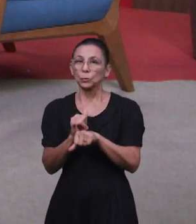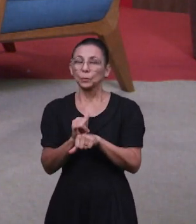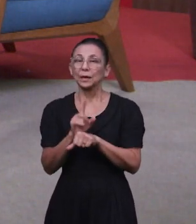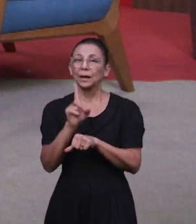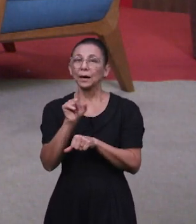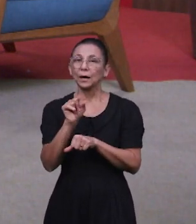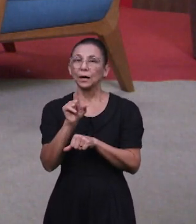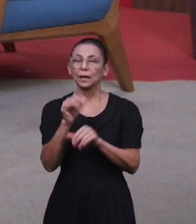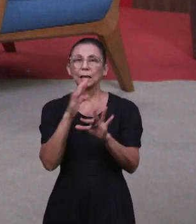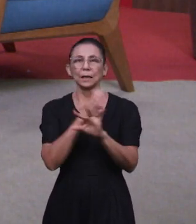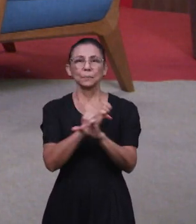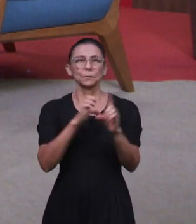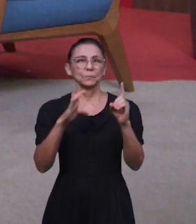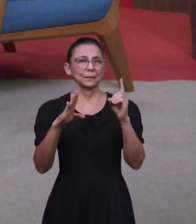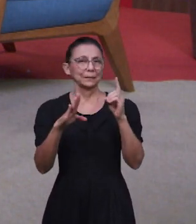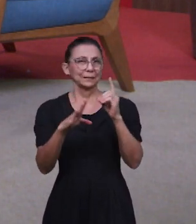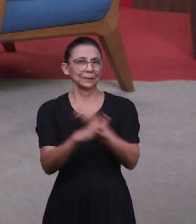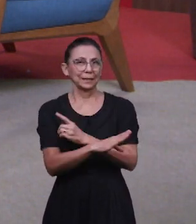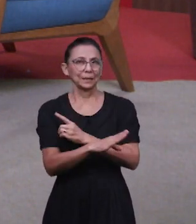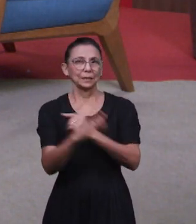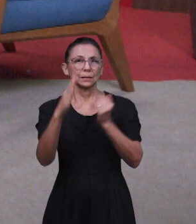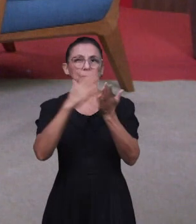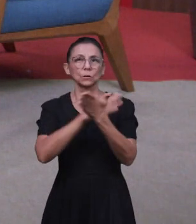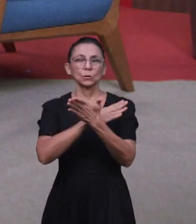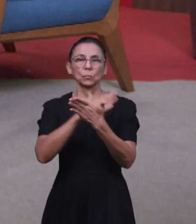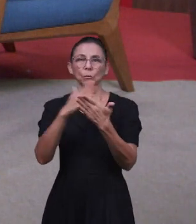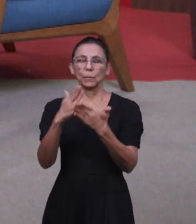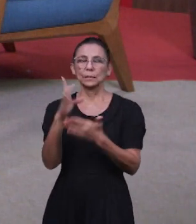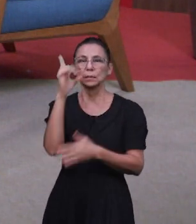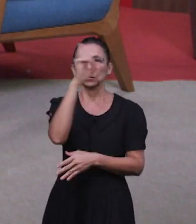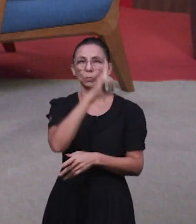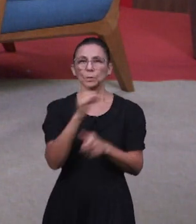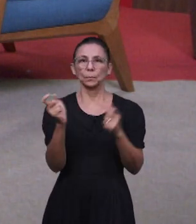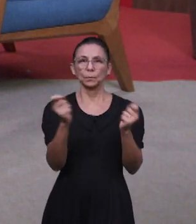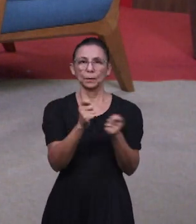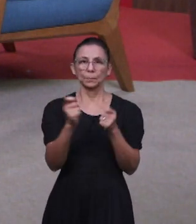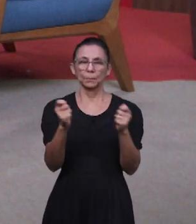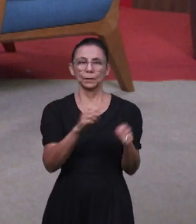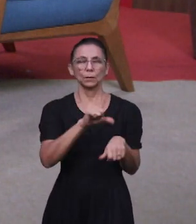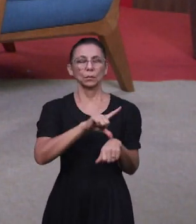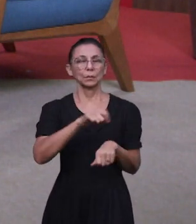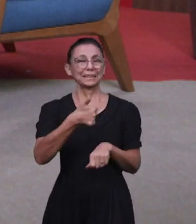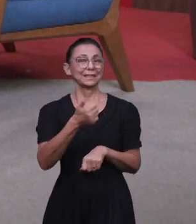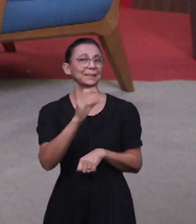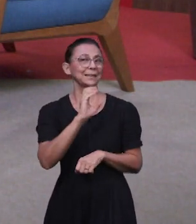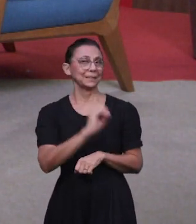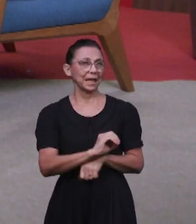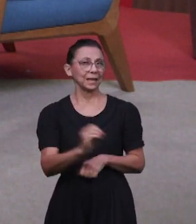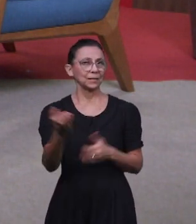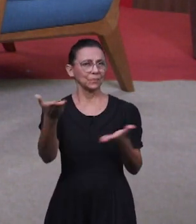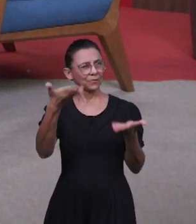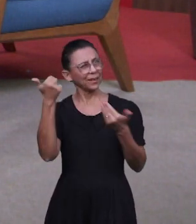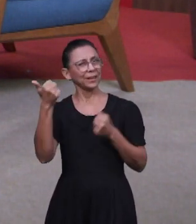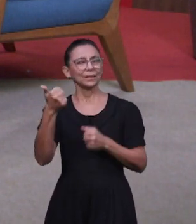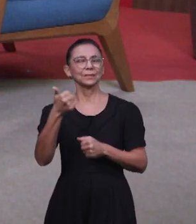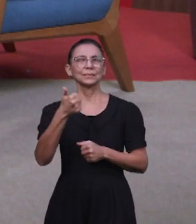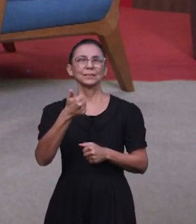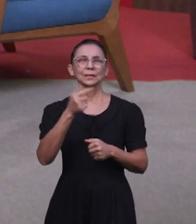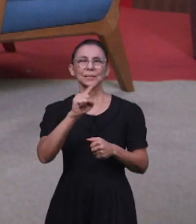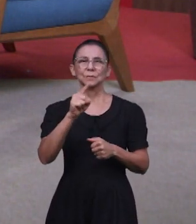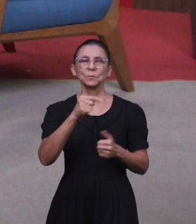qui c'est notre école biblique dominicale. Elle est diffusée tous les dimanches à 10h du matin. Je vous invite à